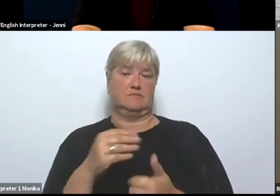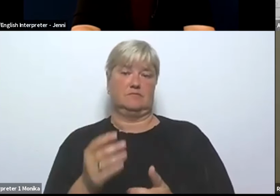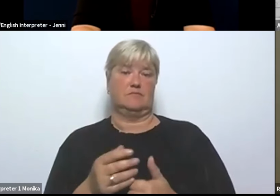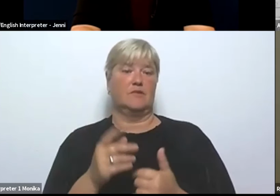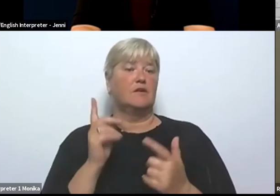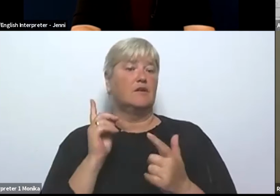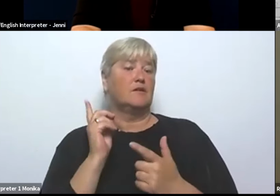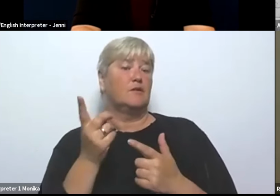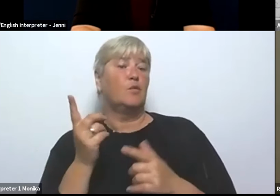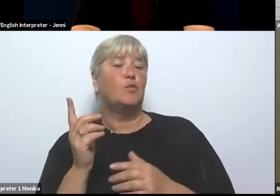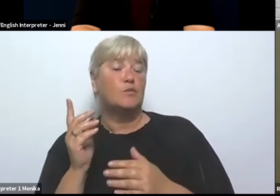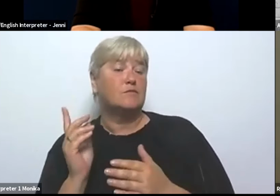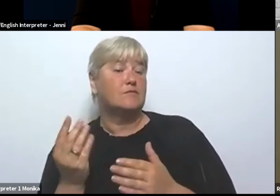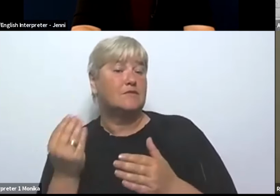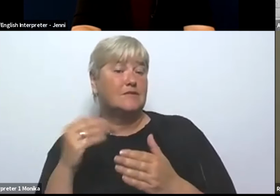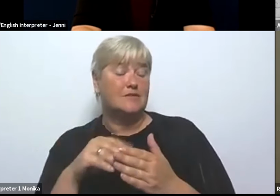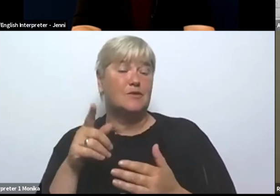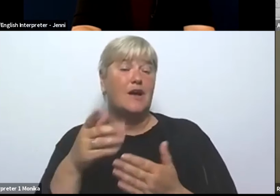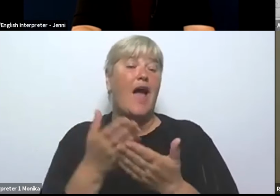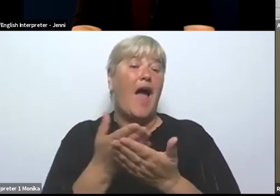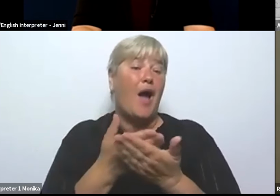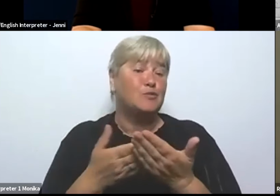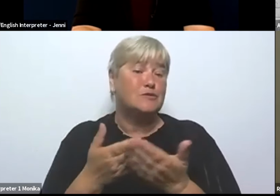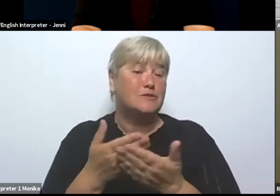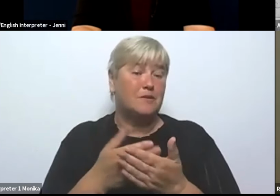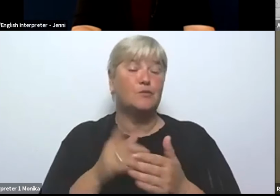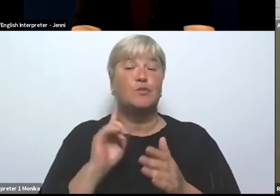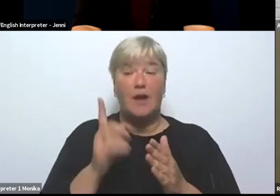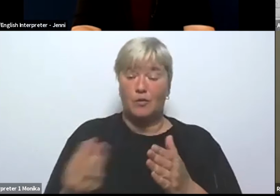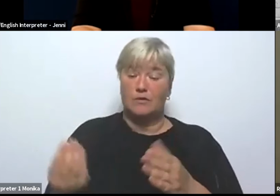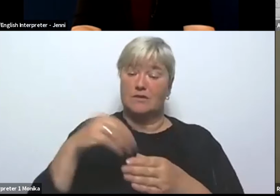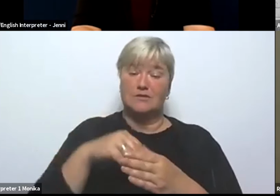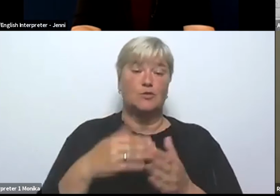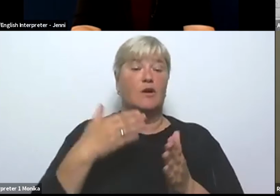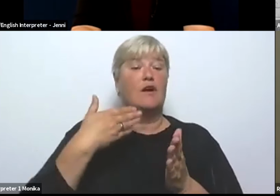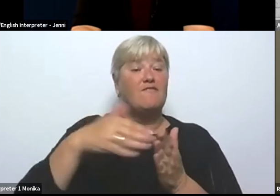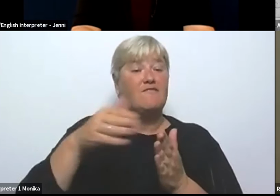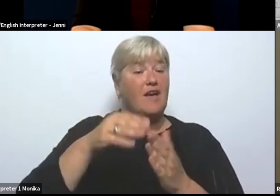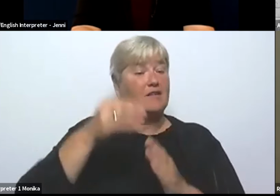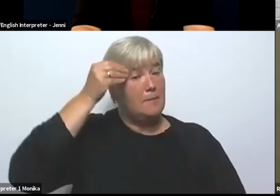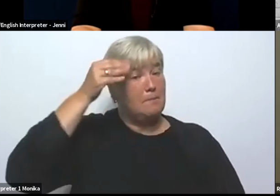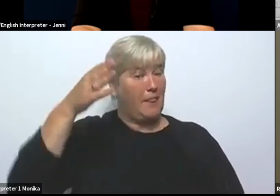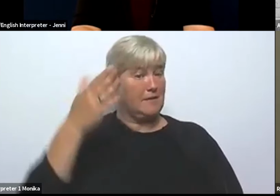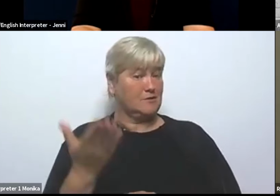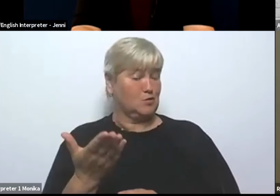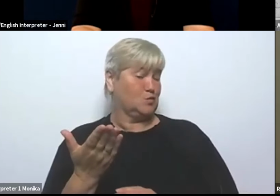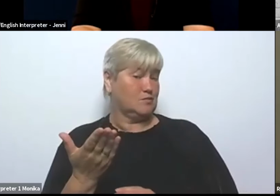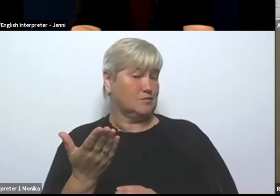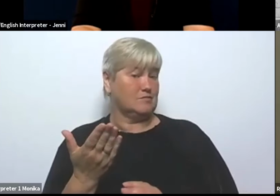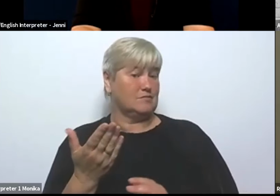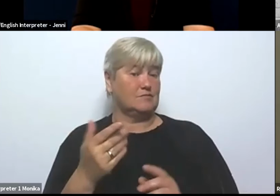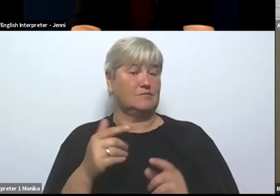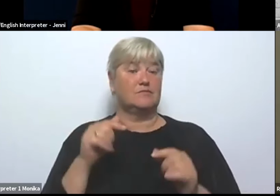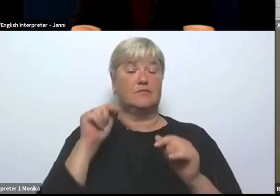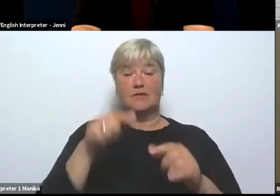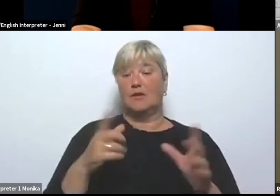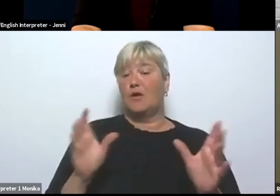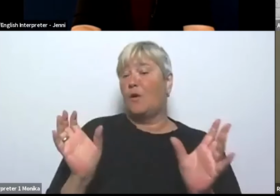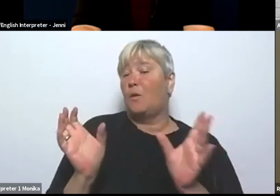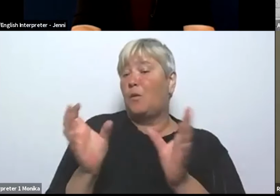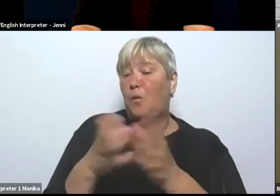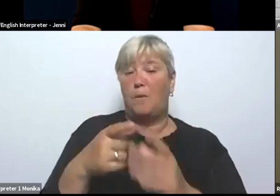Und neben der Ausbildung auch die Weiterbildung. Und das können solche Aktivitäten sein, wie hier in der Gruppe oder bei uns